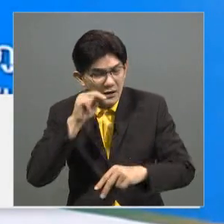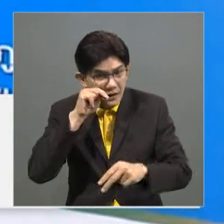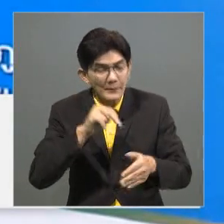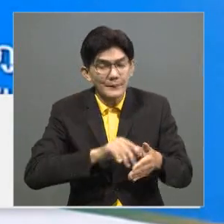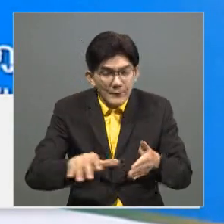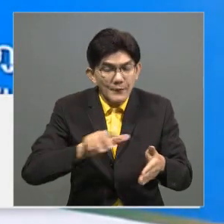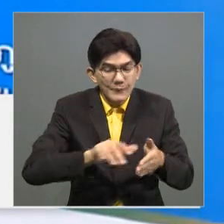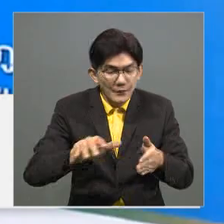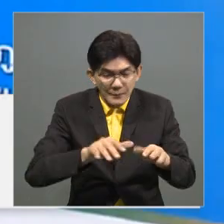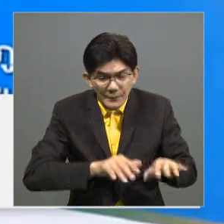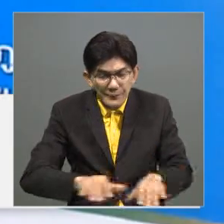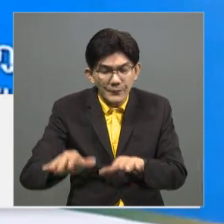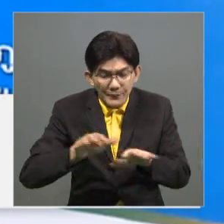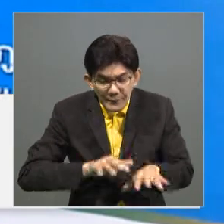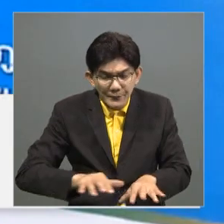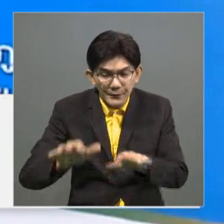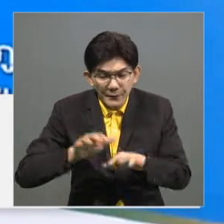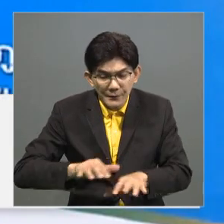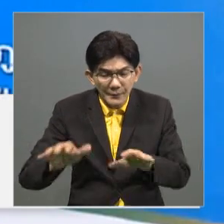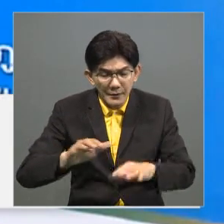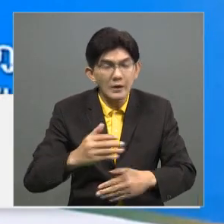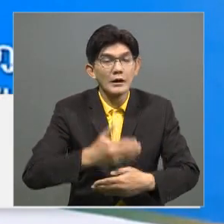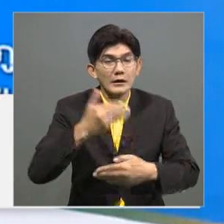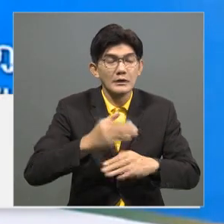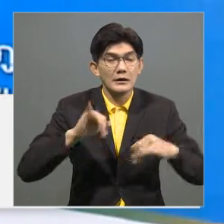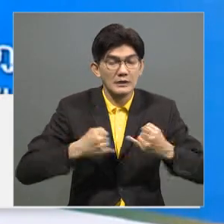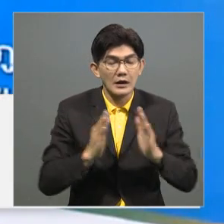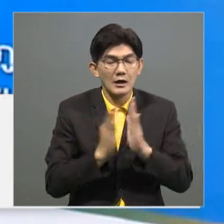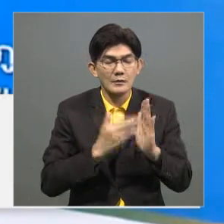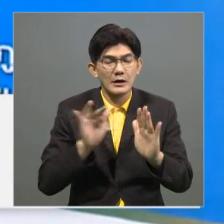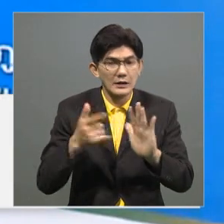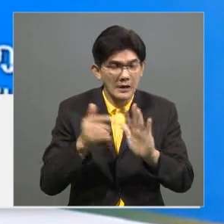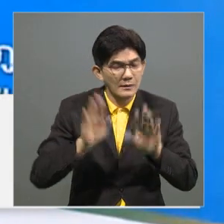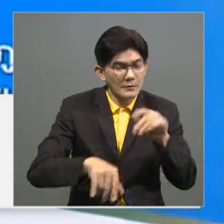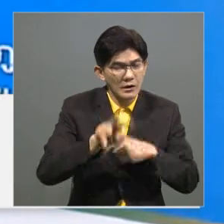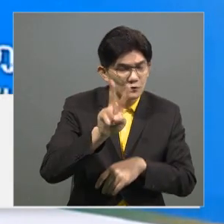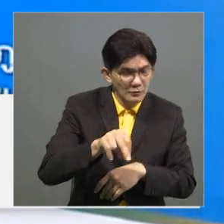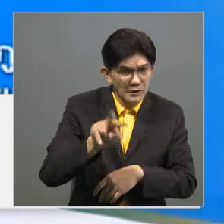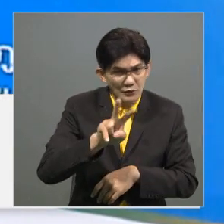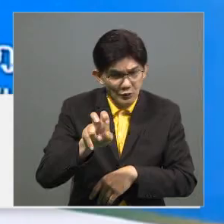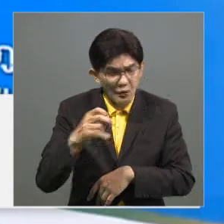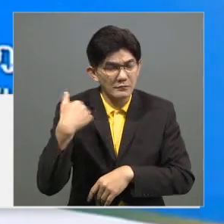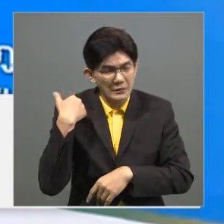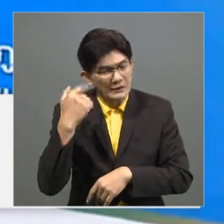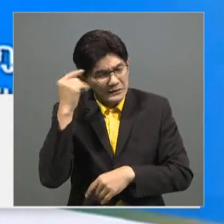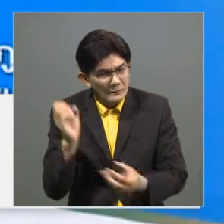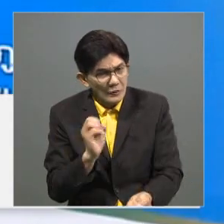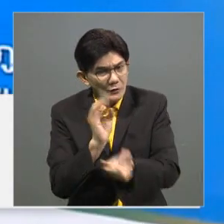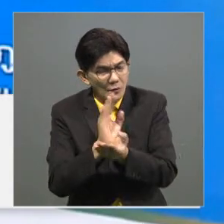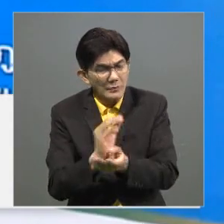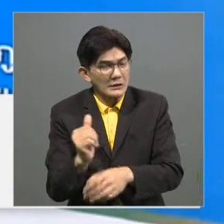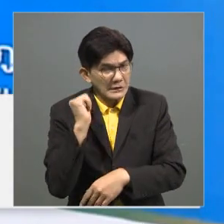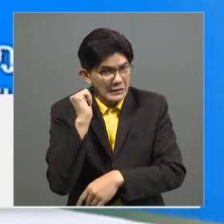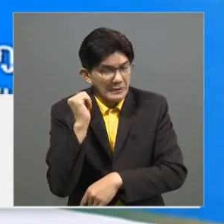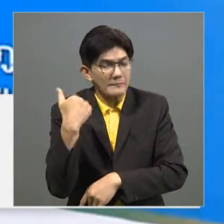ผ่านเขื่อนเจ้าพระยานะครับประมาณสัก 2,200 ลูกบาศก์เมตรต่อนาทีนะครับซึ่งถือว่าปริมาณน้ำนี้นะครับก็อาจจะมีผลกระทบเพิ่มเติมในพื้นที่เดิมน